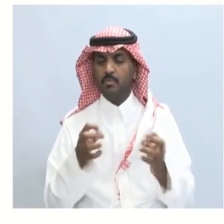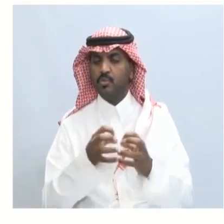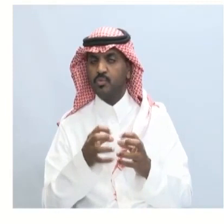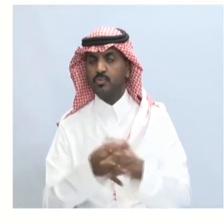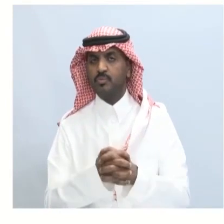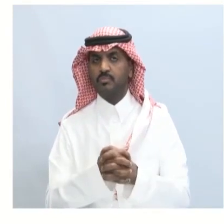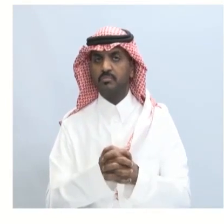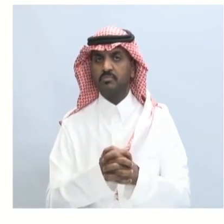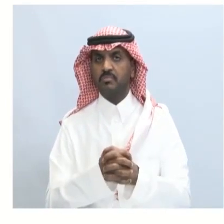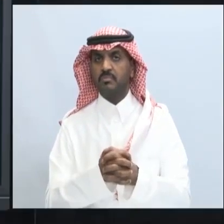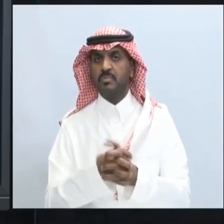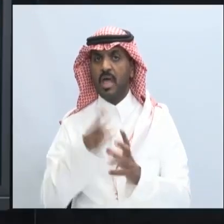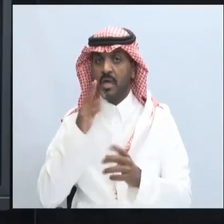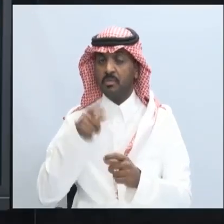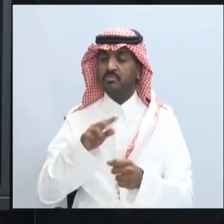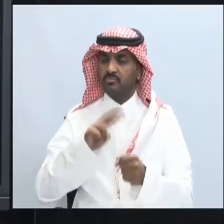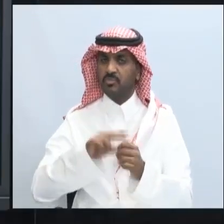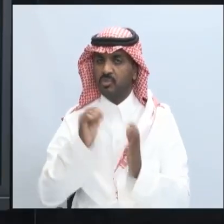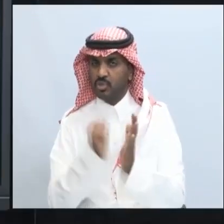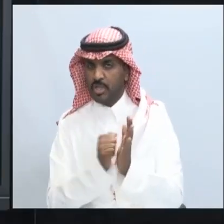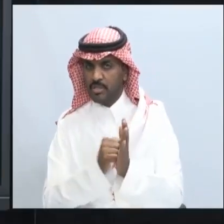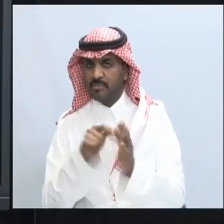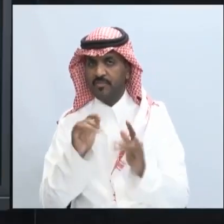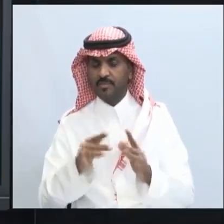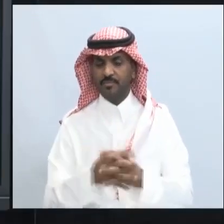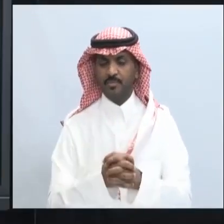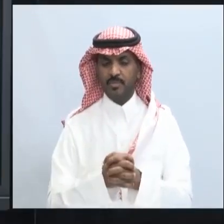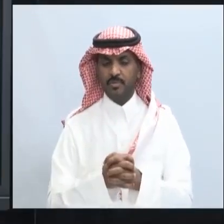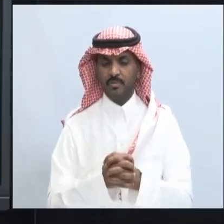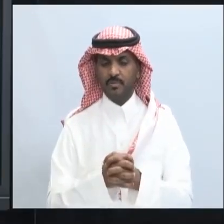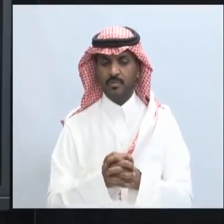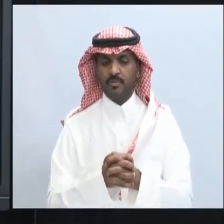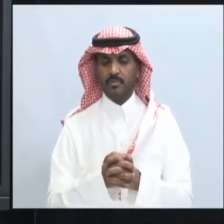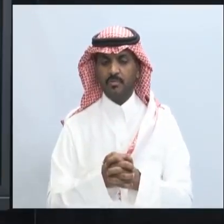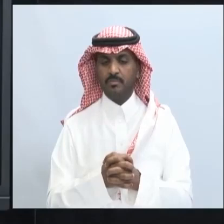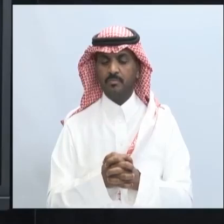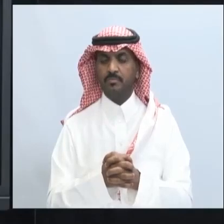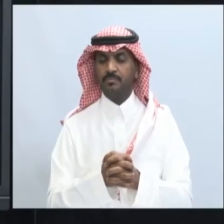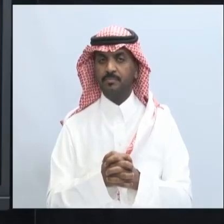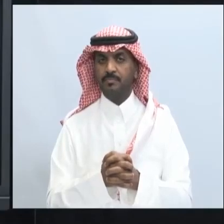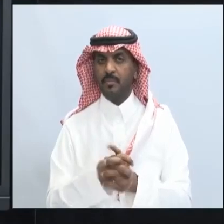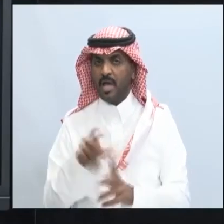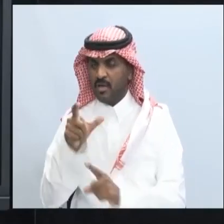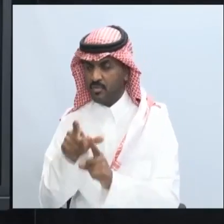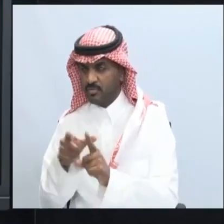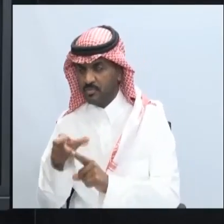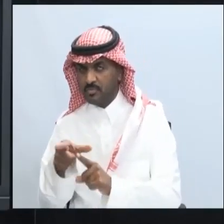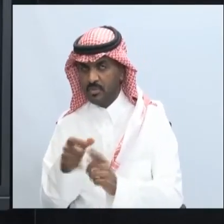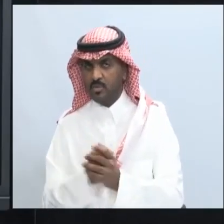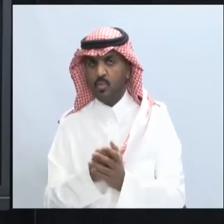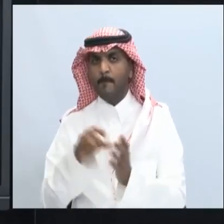انه في الغالب له مكان يقطن فيه ويسكن فيه فتجد ان هذا الشخص له مكان